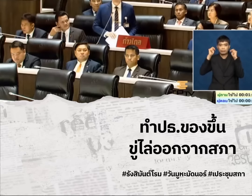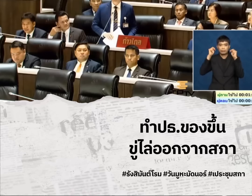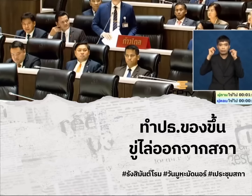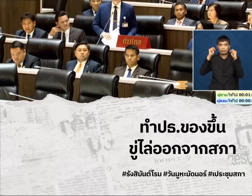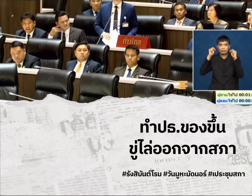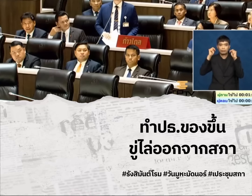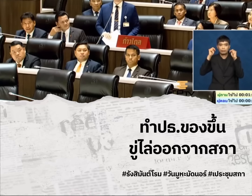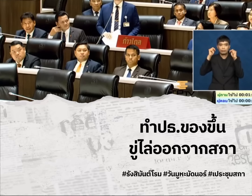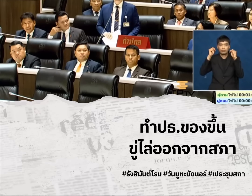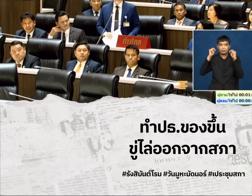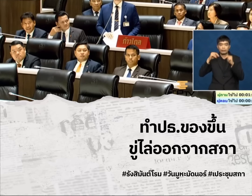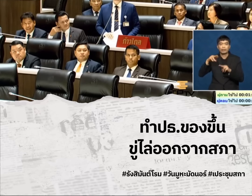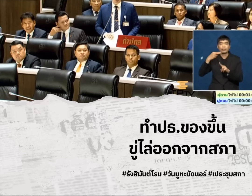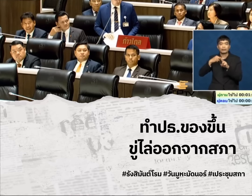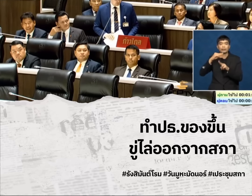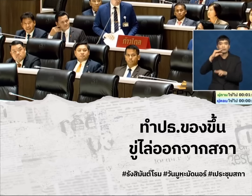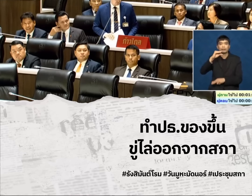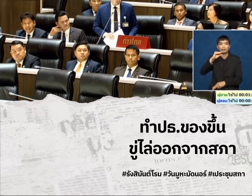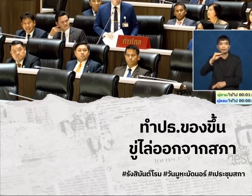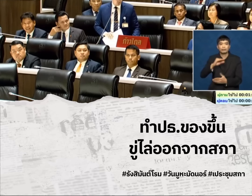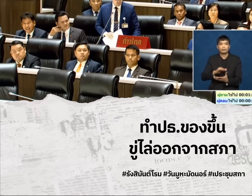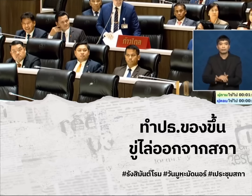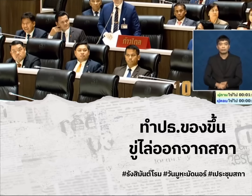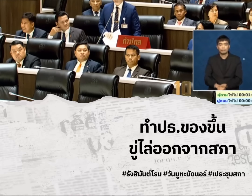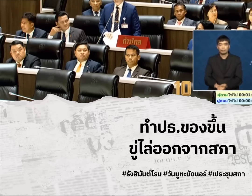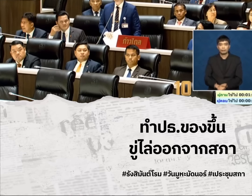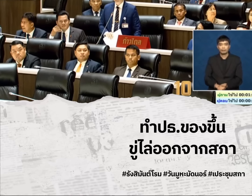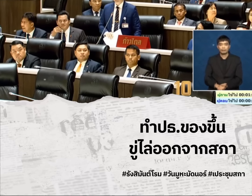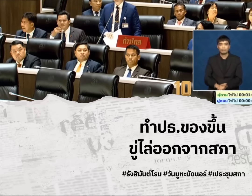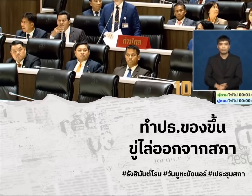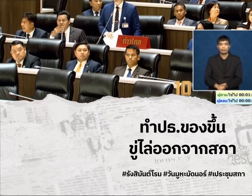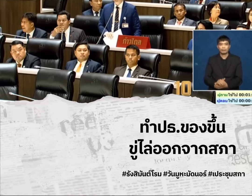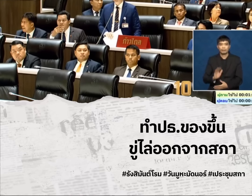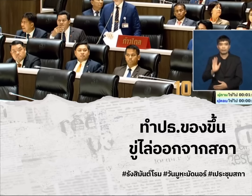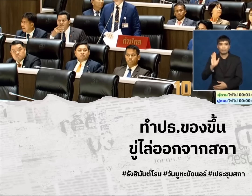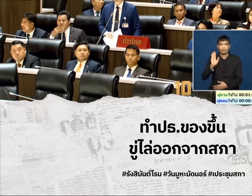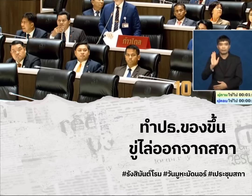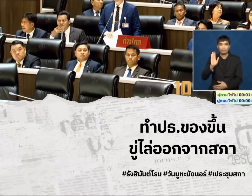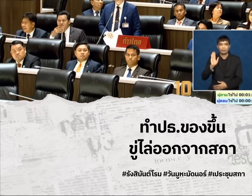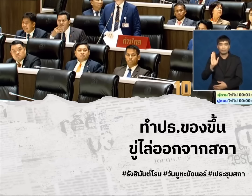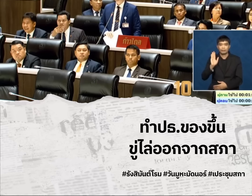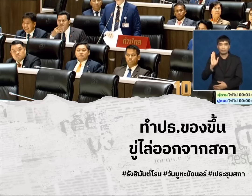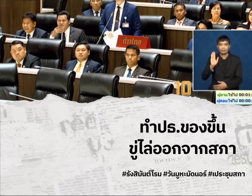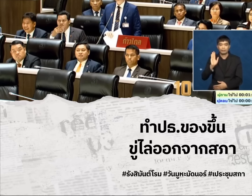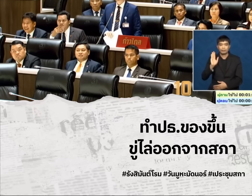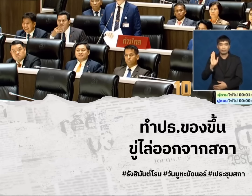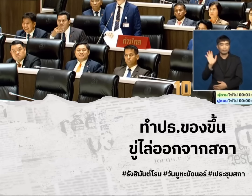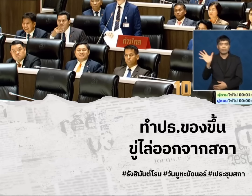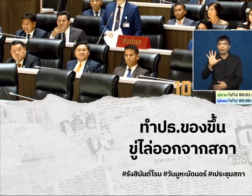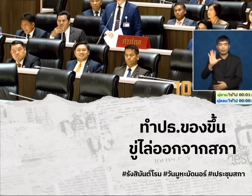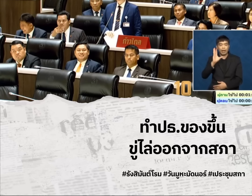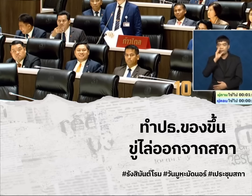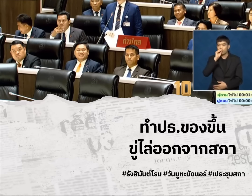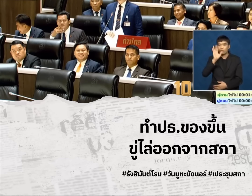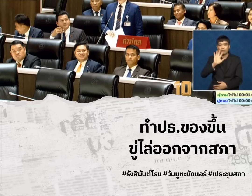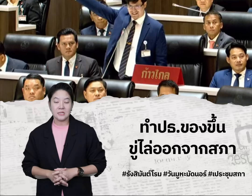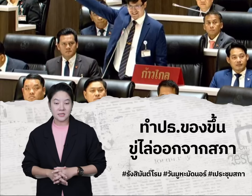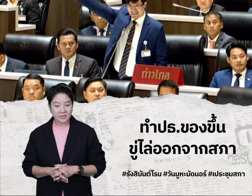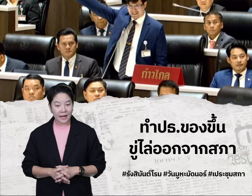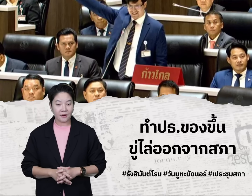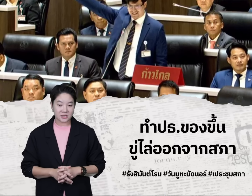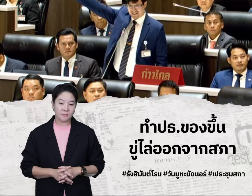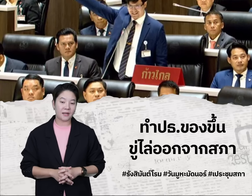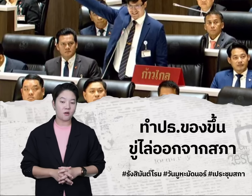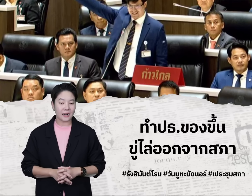นะครับได้พักอยู่ที่ชั้น14ของโรงพยาบาลตำรวจ ประเด็นโทนี่วูซัมเนี่ยผมว่าไม่อยากให้ใช้เพราะว่าเป็นที่รู้กัน